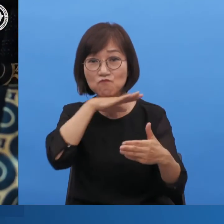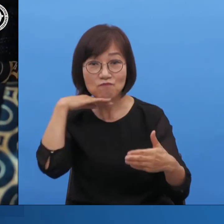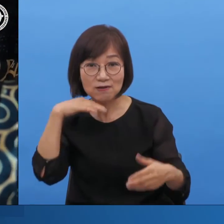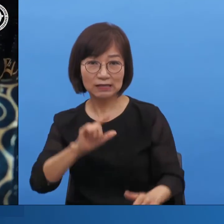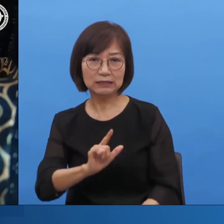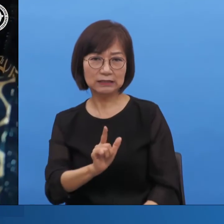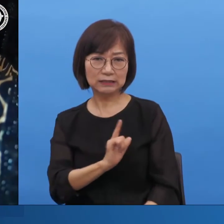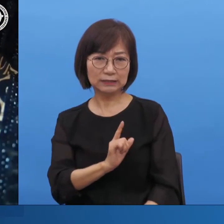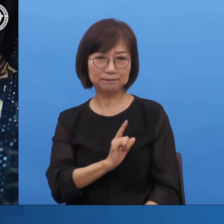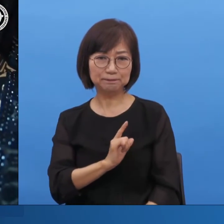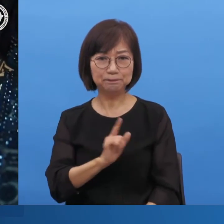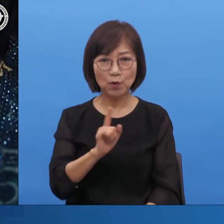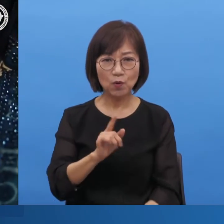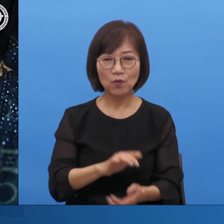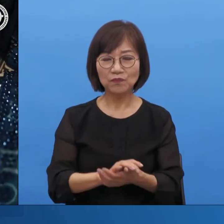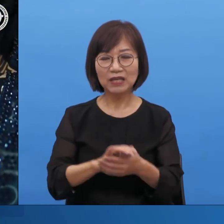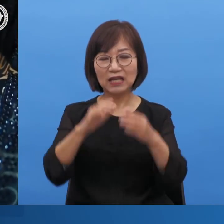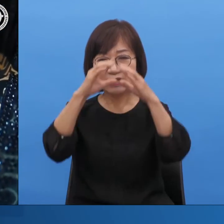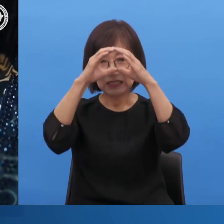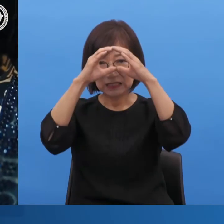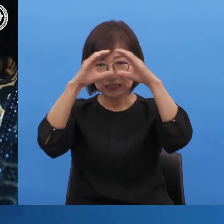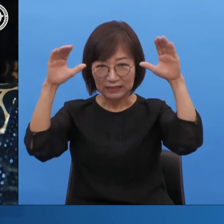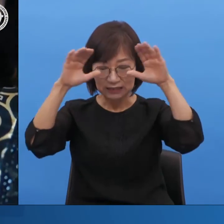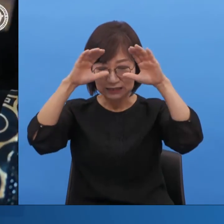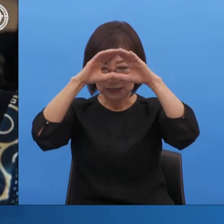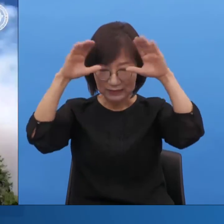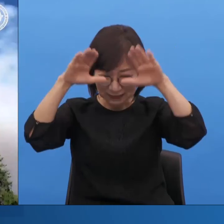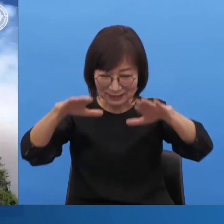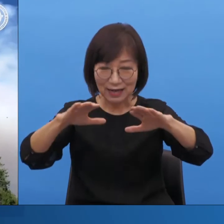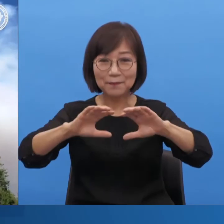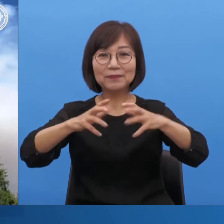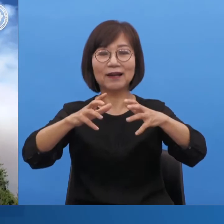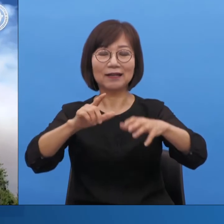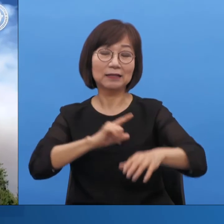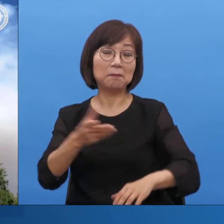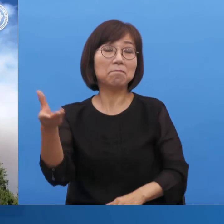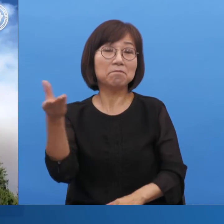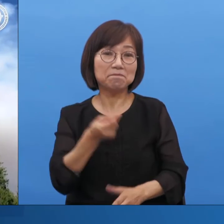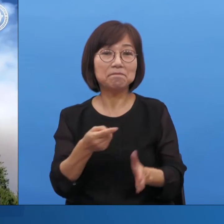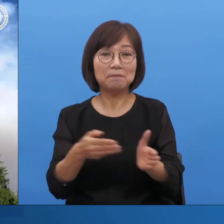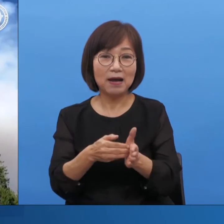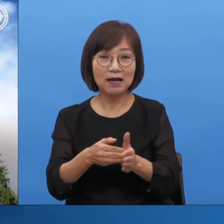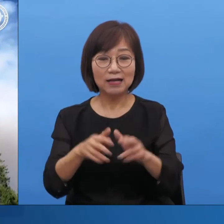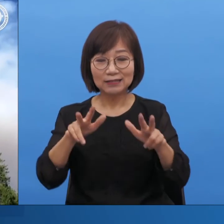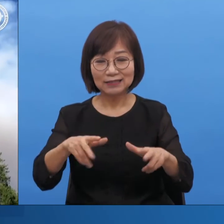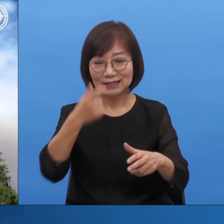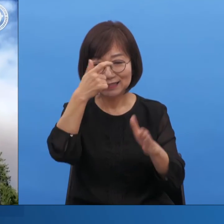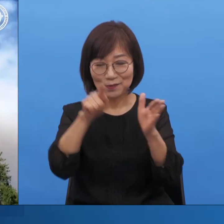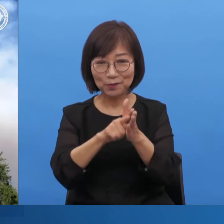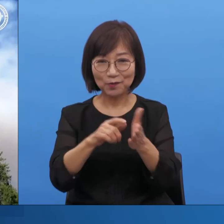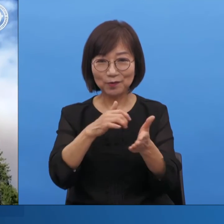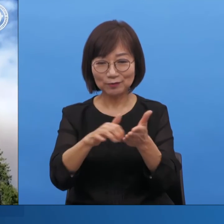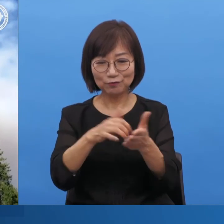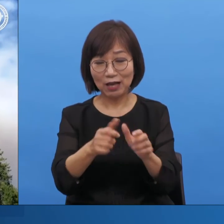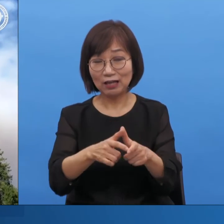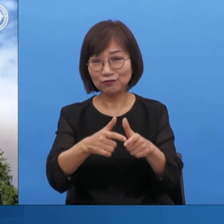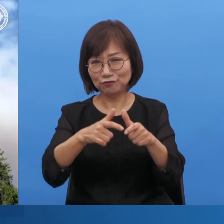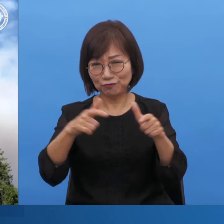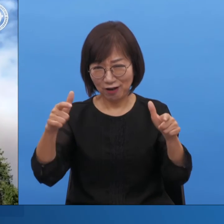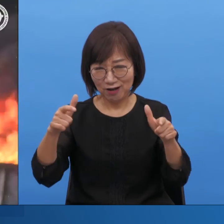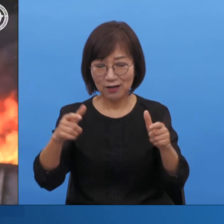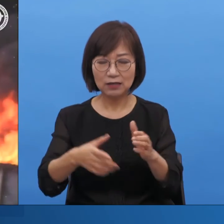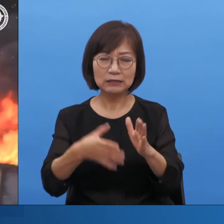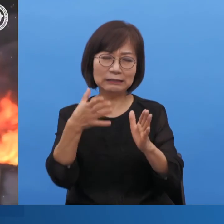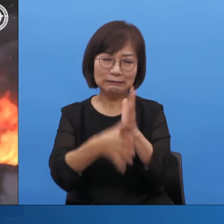무사 은비키라는 이슬람 술탄의 이름에서 유래한 것입니다. 최근에는 기독교 인구가 증가하며 극단주의 무슬림도 더 기승을 부리고